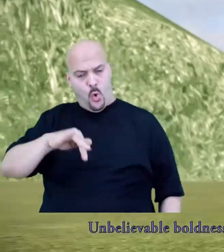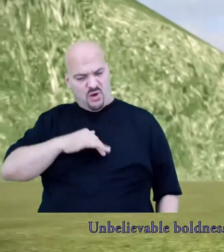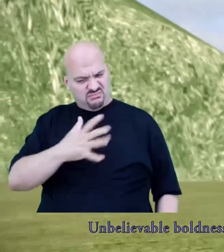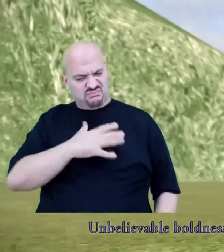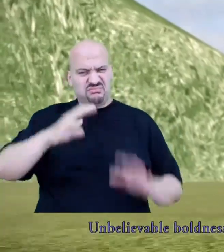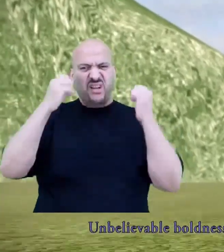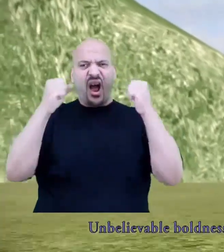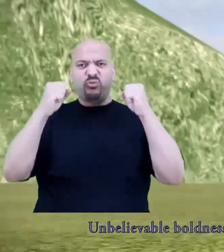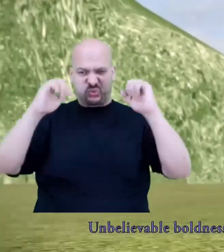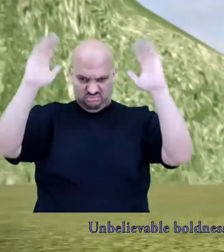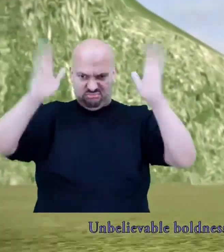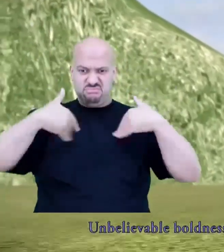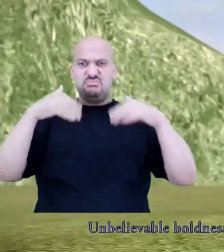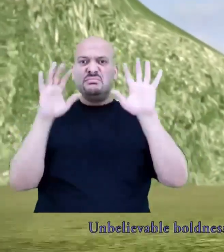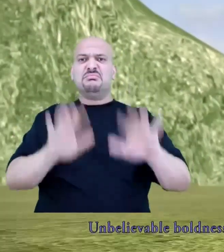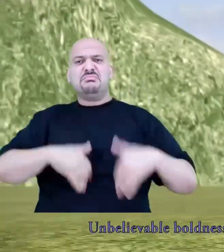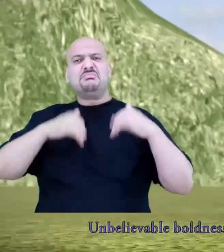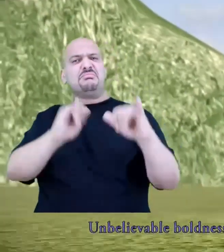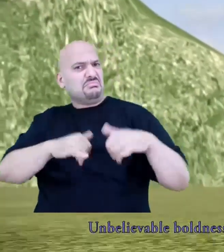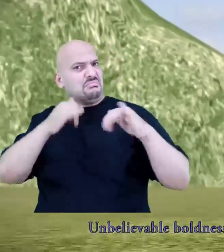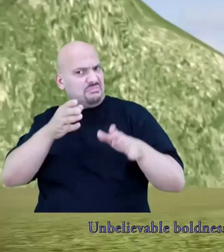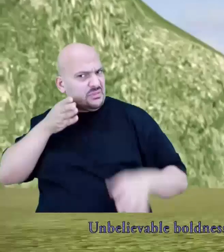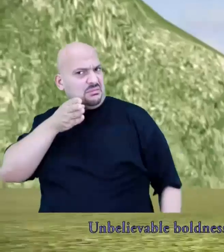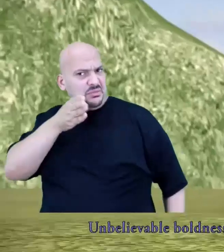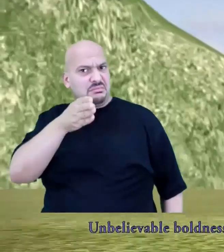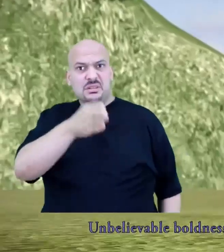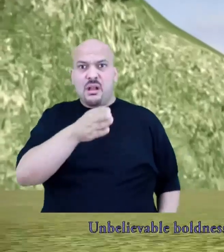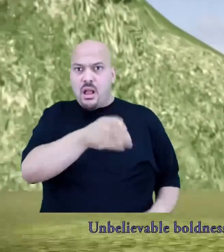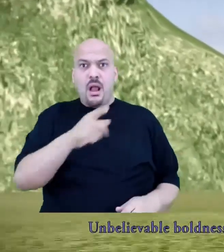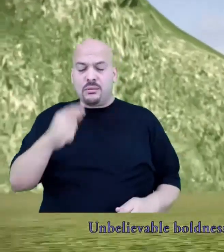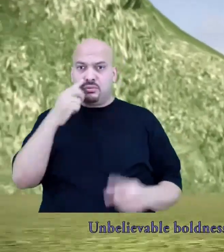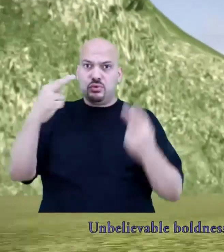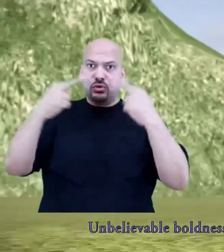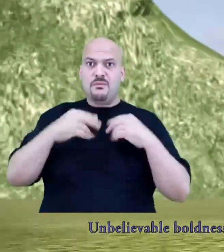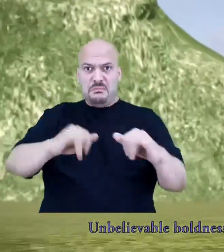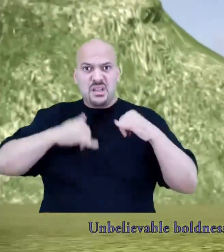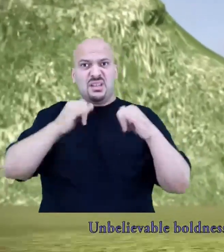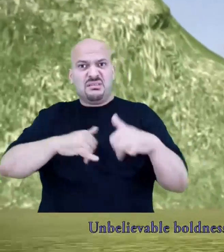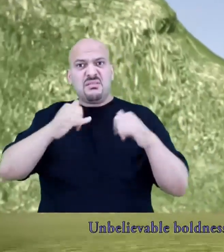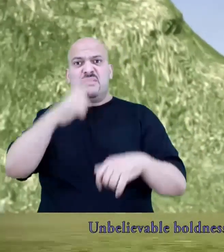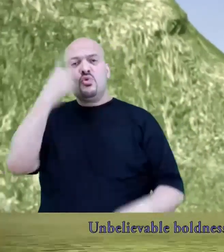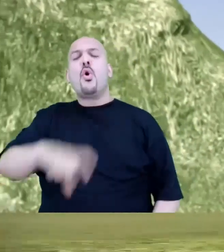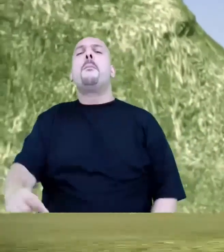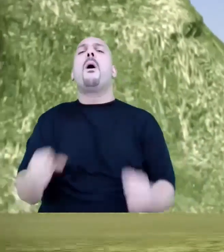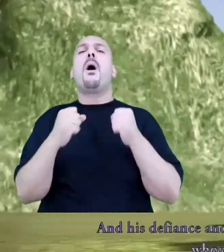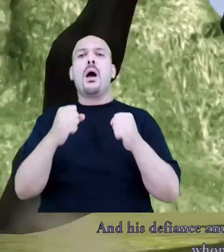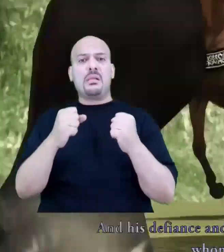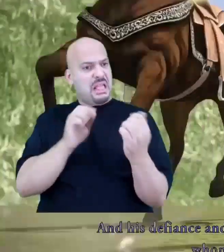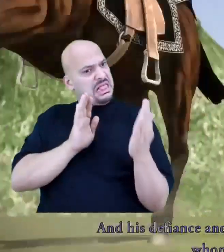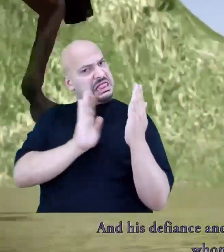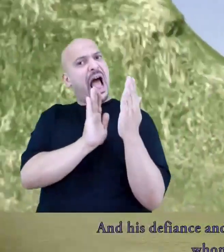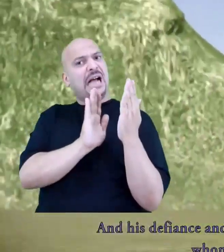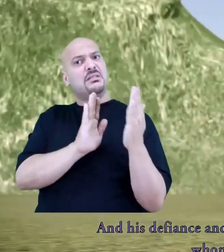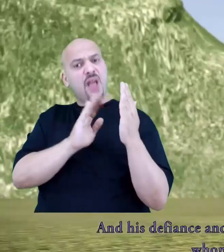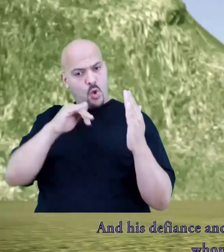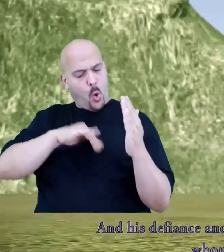منقطعة النظير أظهرها رسول الله صلى الله عليه وسلم